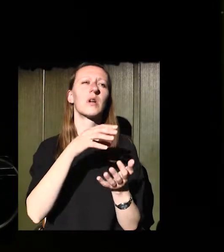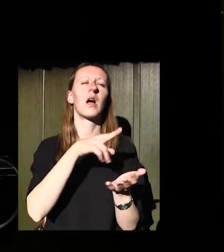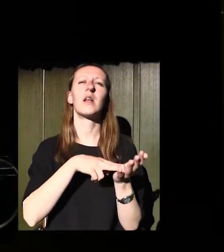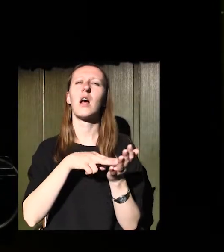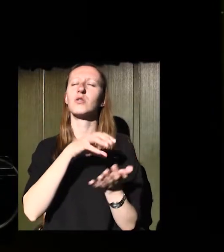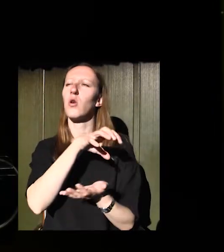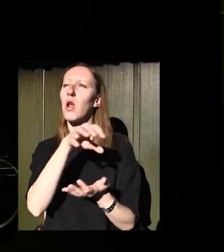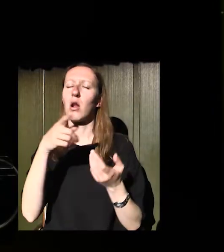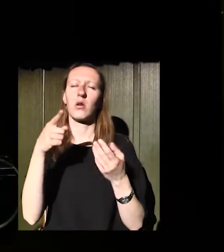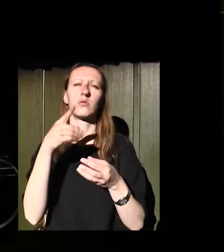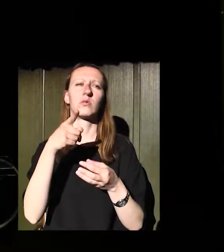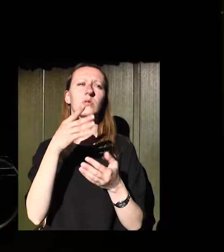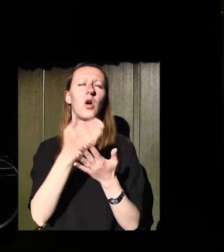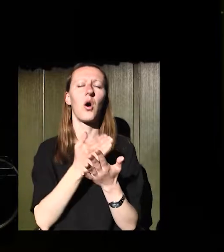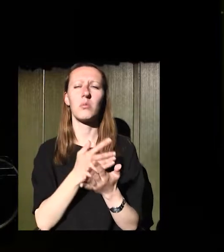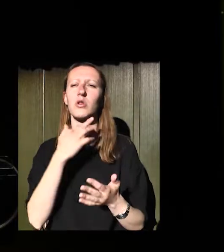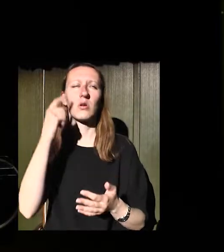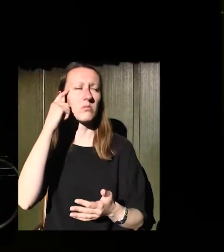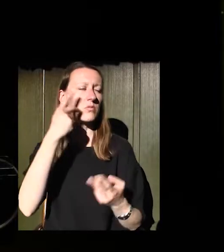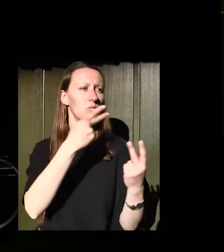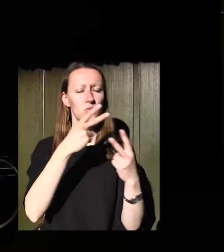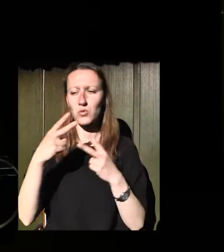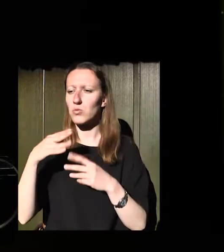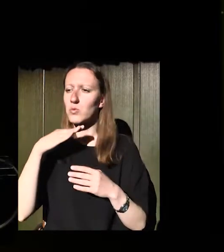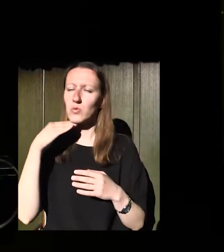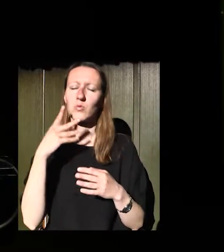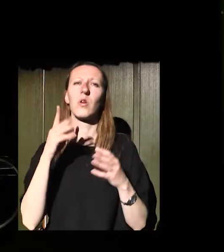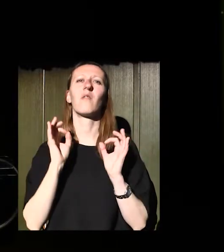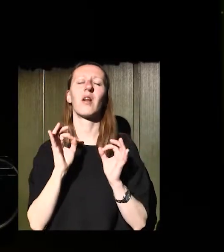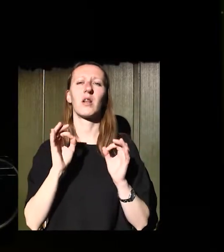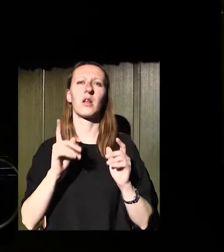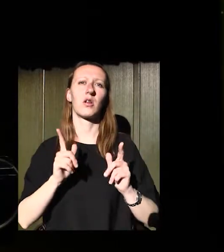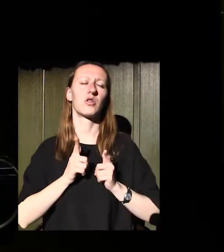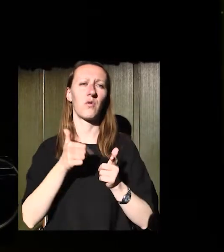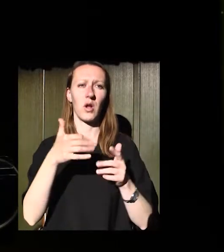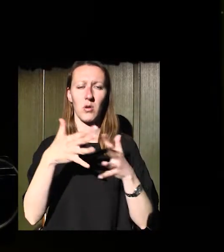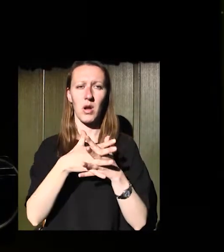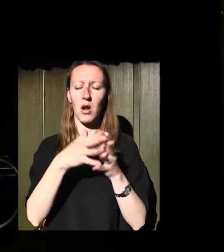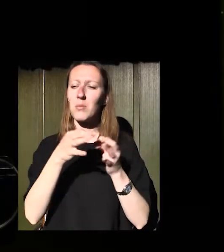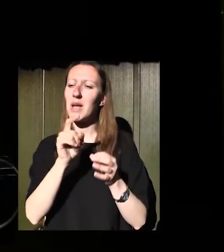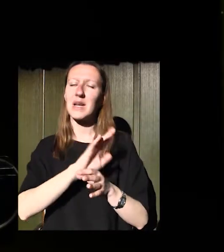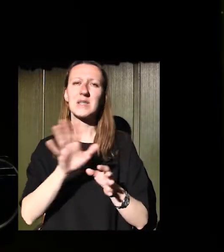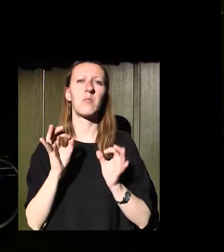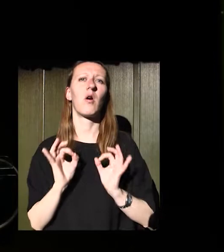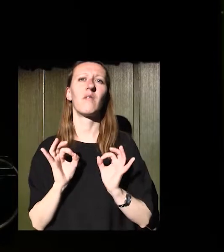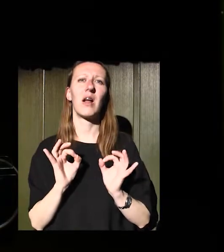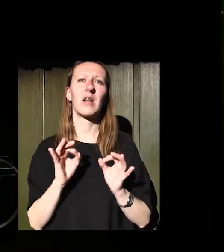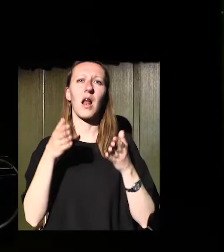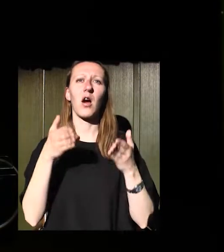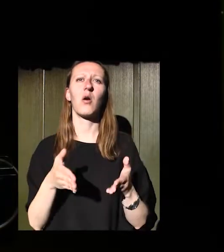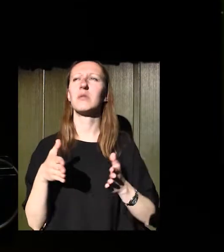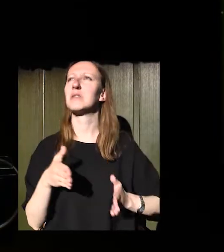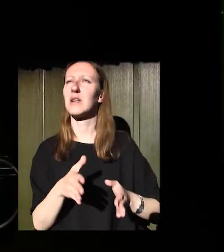nacionalnosti, običaja i mentaliteta. Kvaliteta života u jednom gradu mjeri se ne samo